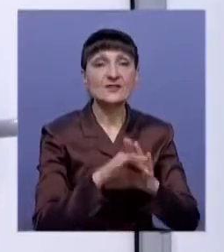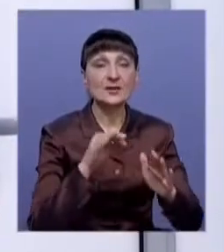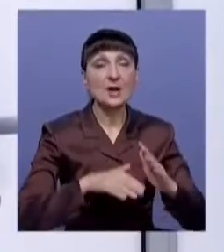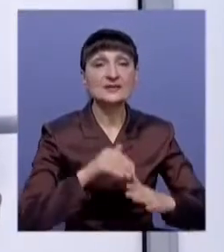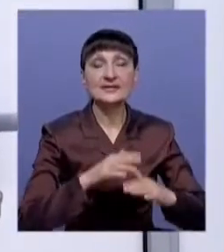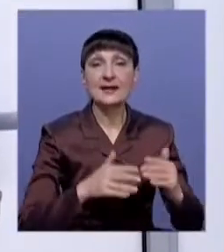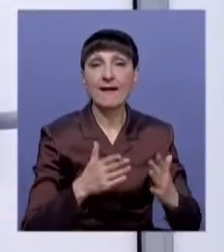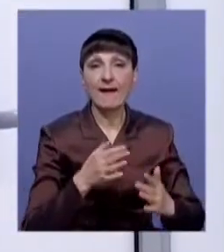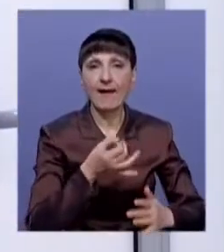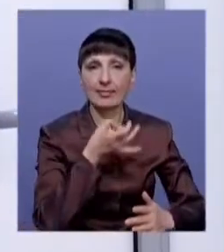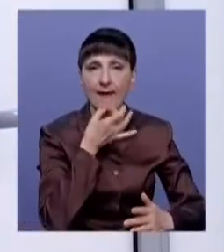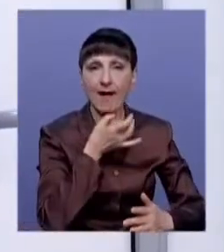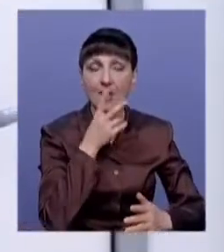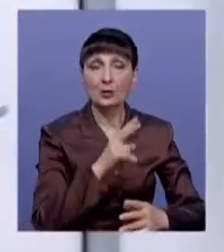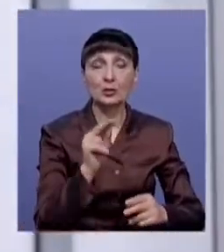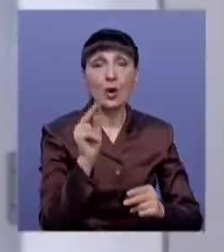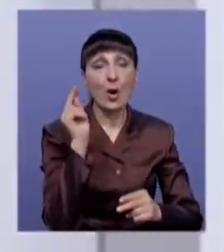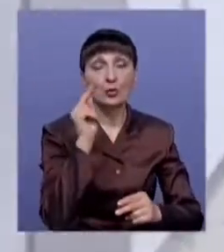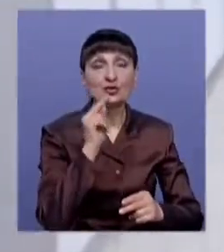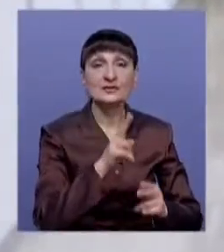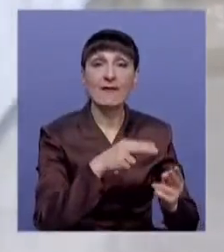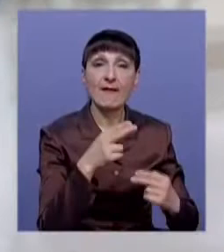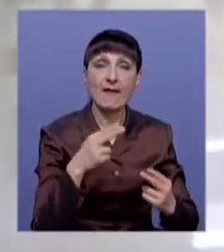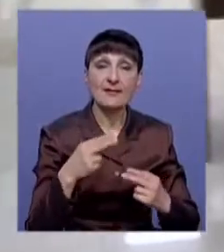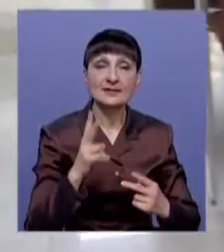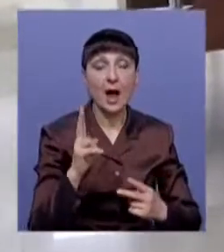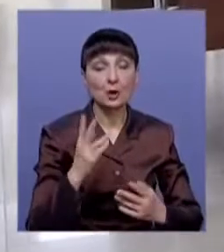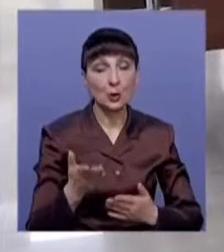специализацию по душе кто-то учится красит а кто-то